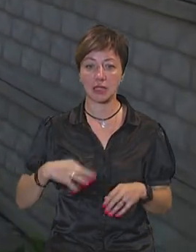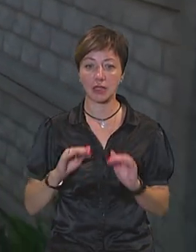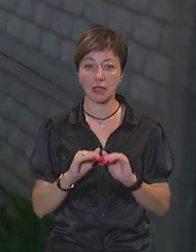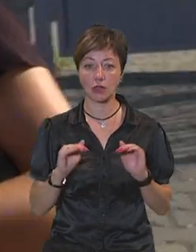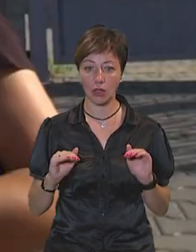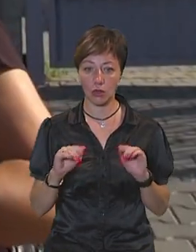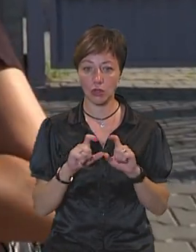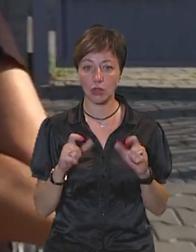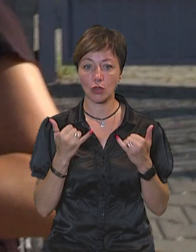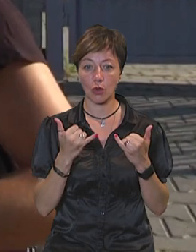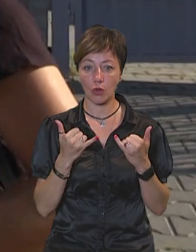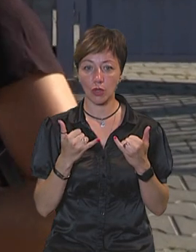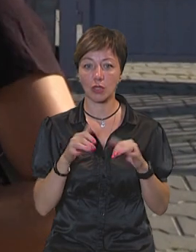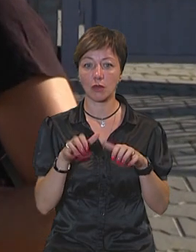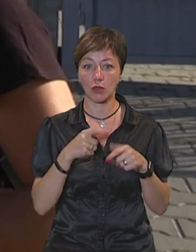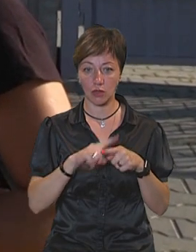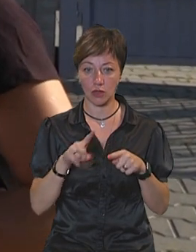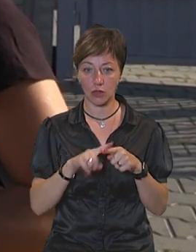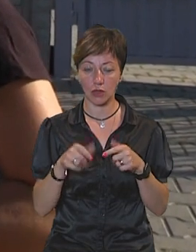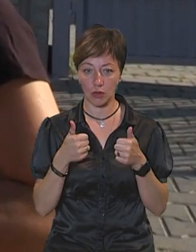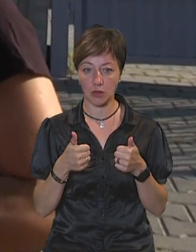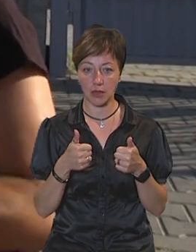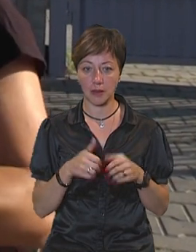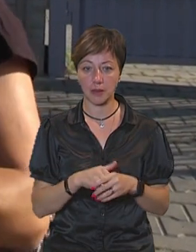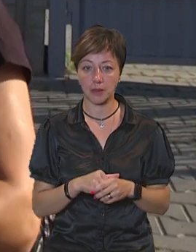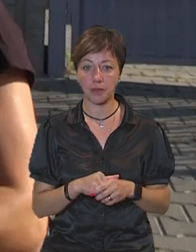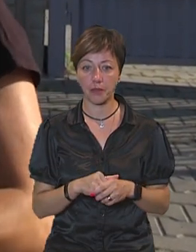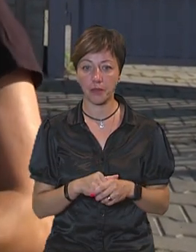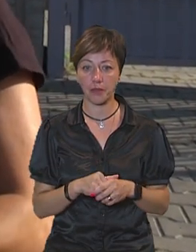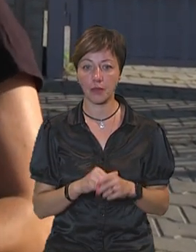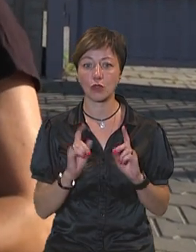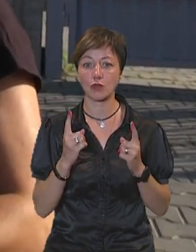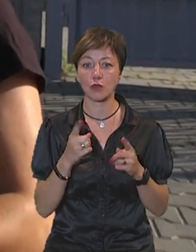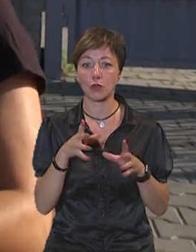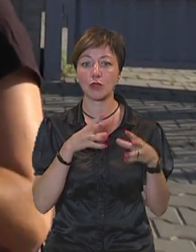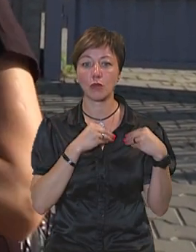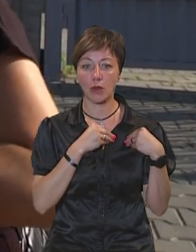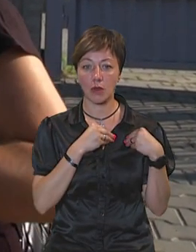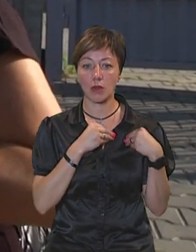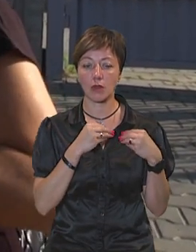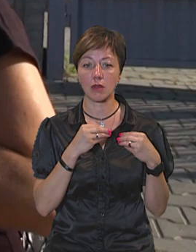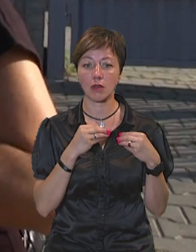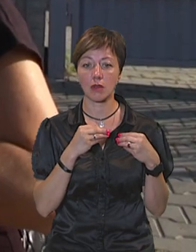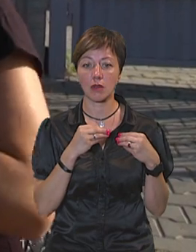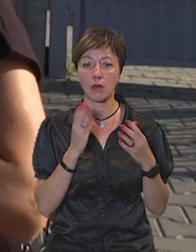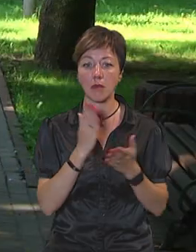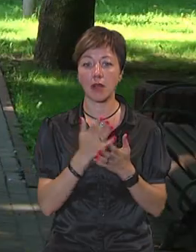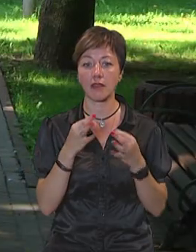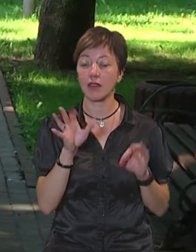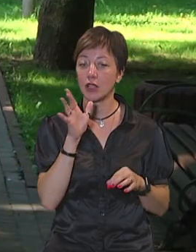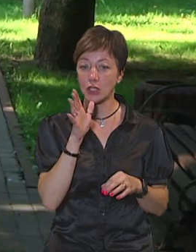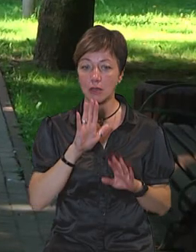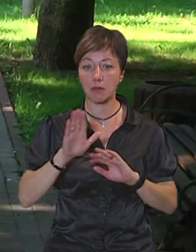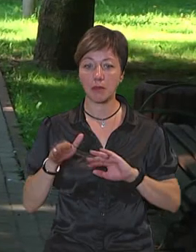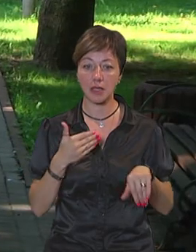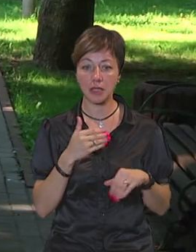садочка. Тебе сьогодні заберу чим швидше. Добре, садько. Ну як, чого? Щоб ми з тобою вже могли мати вільний час.